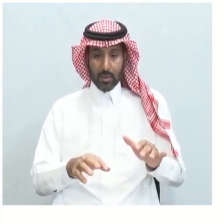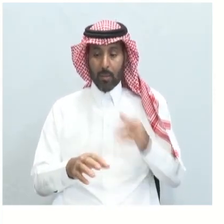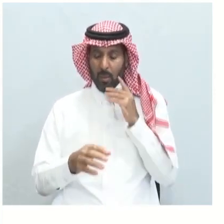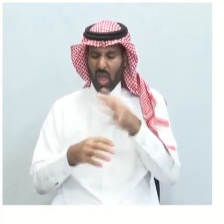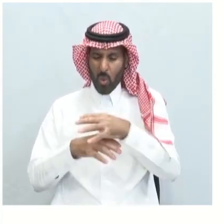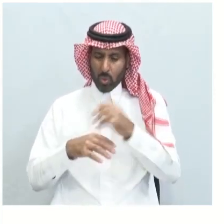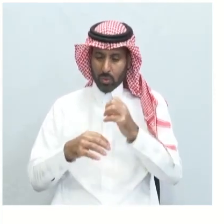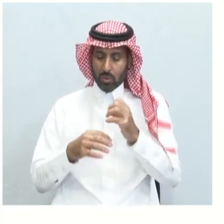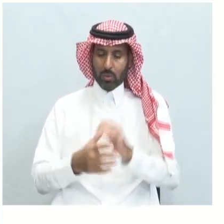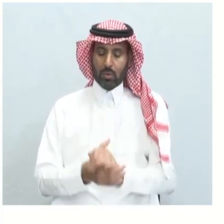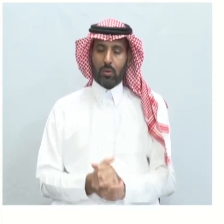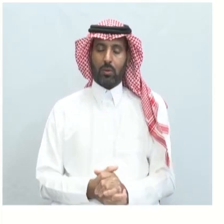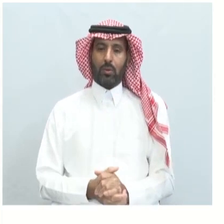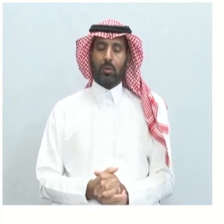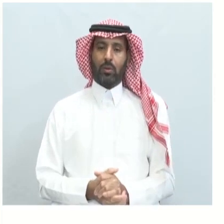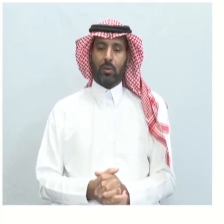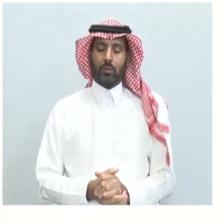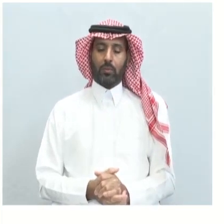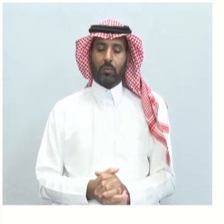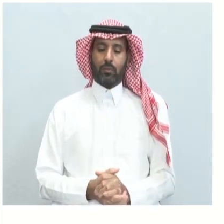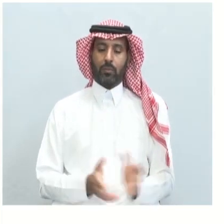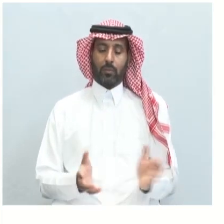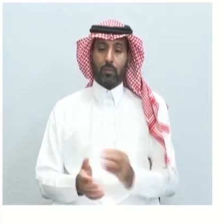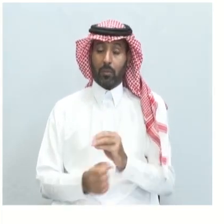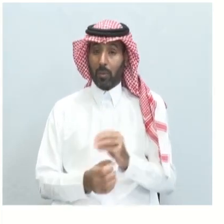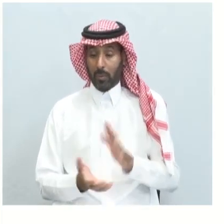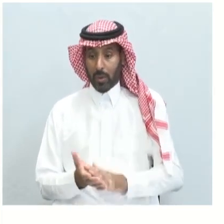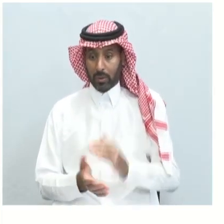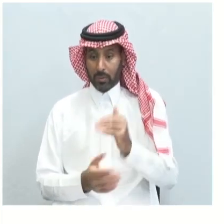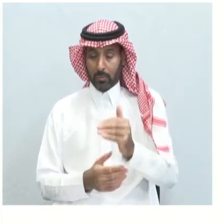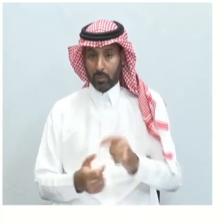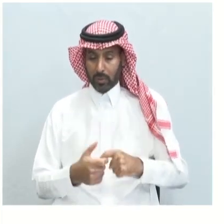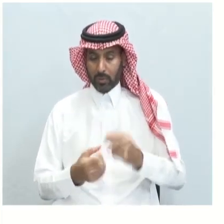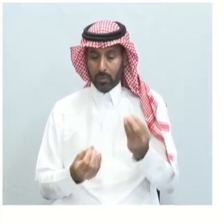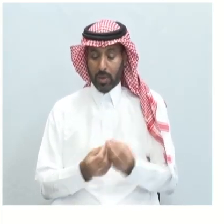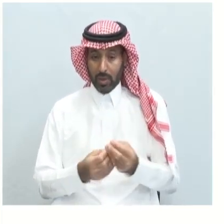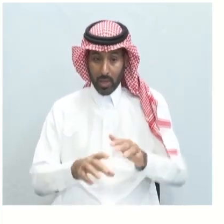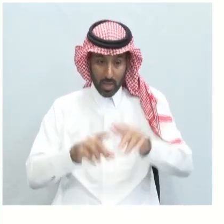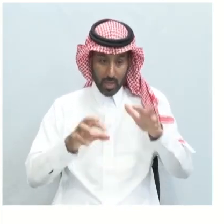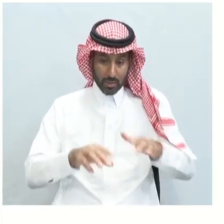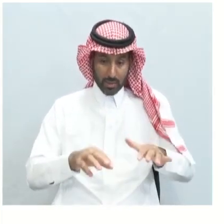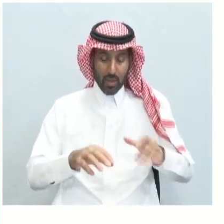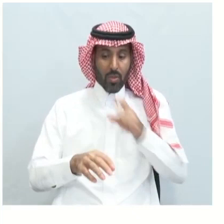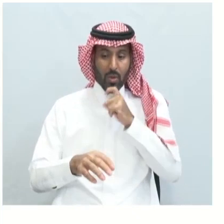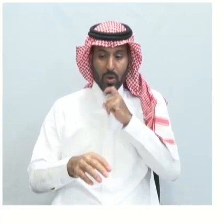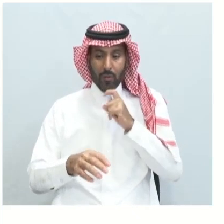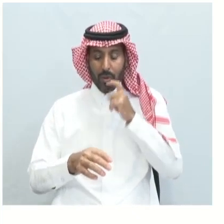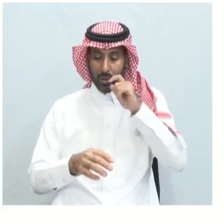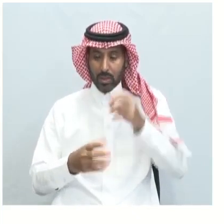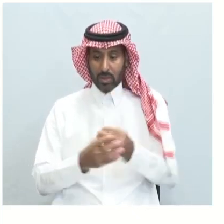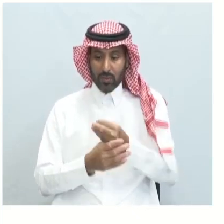اي وصول غير مصرح به ايضا من المخاطر المرتبطه بهذه الاجهزه ضعف